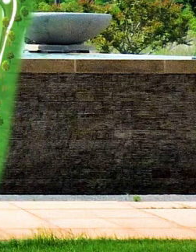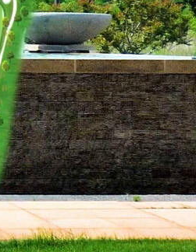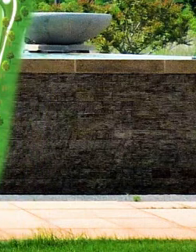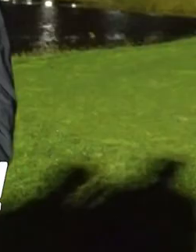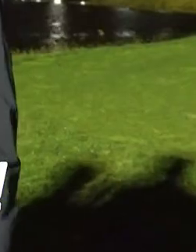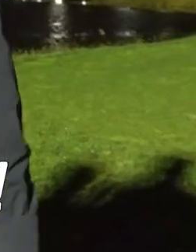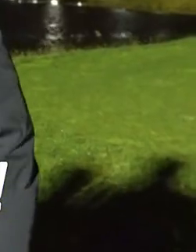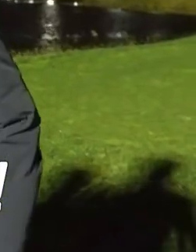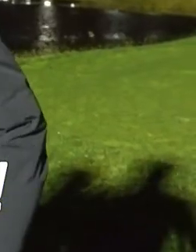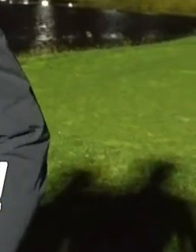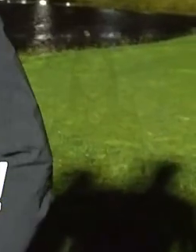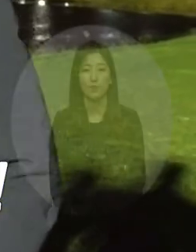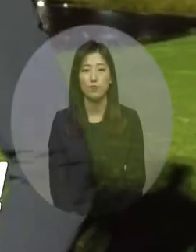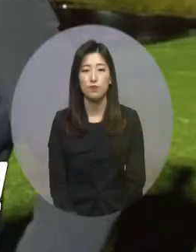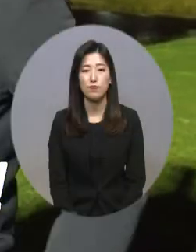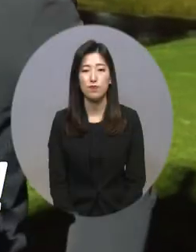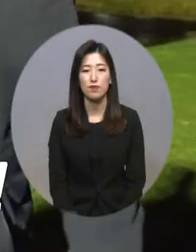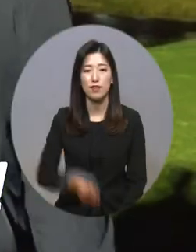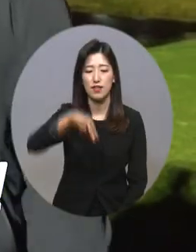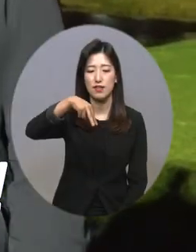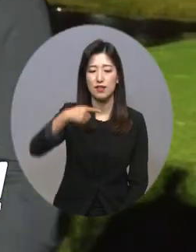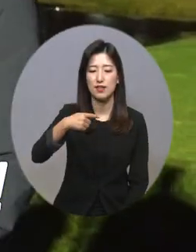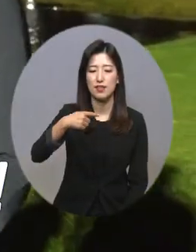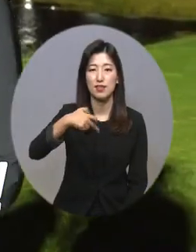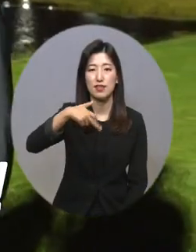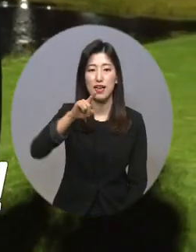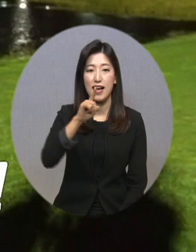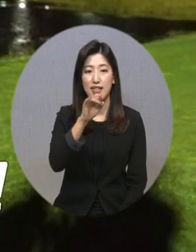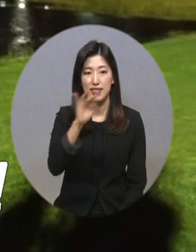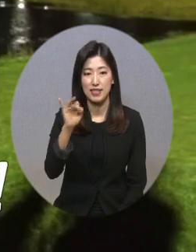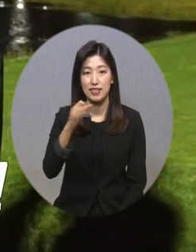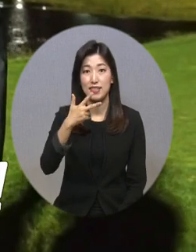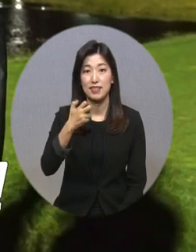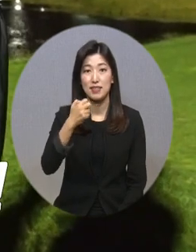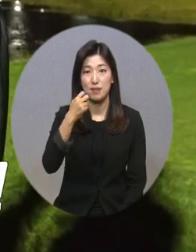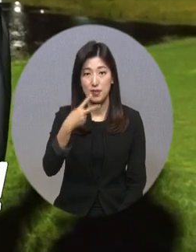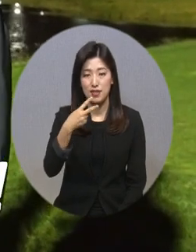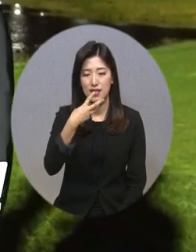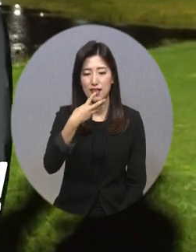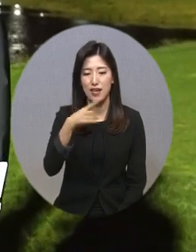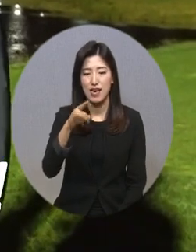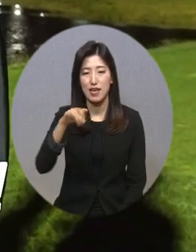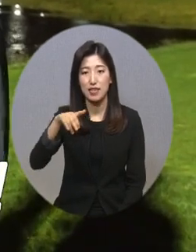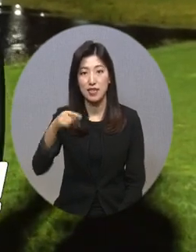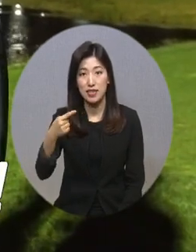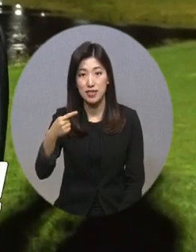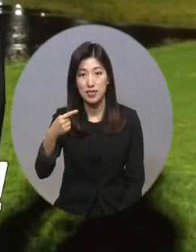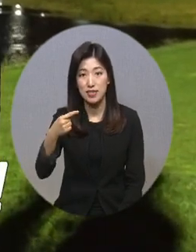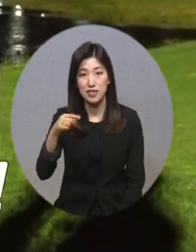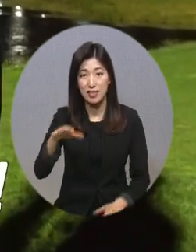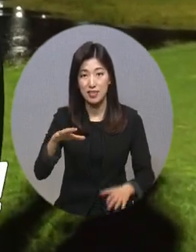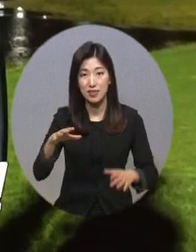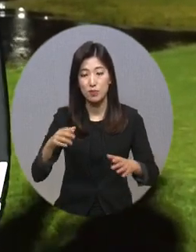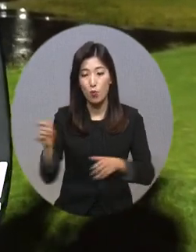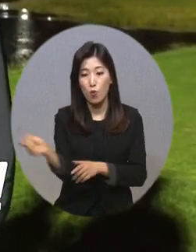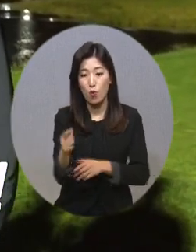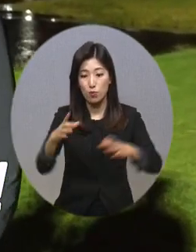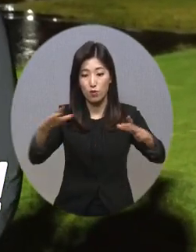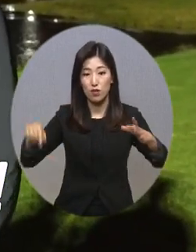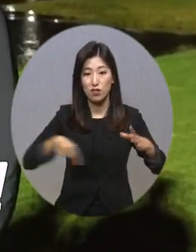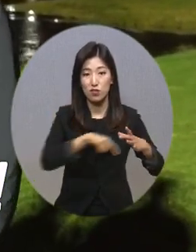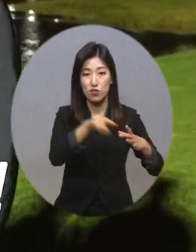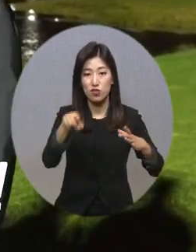m l xl 70e 메이크 코 스 내막에 마지막 글입니다 지내온 문제 18